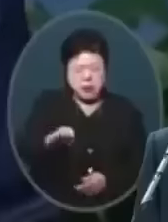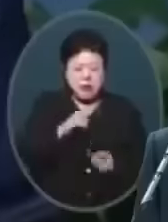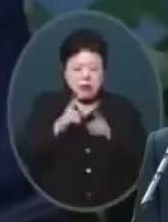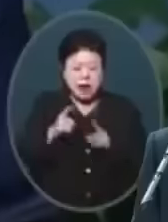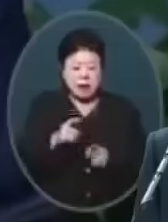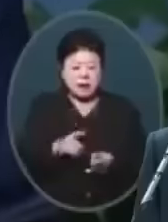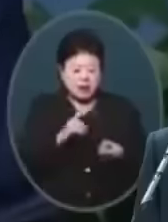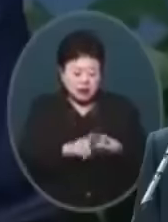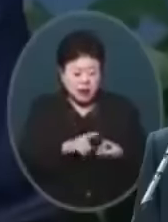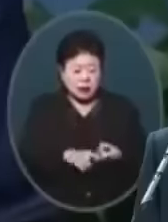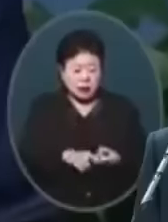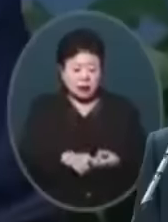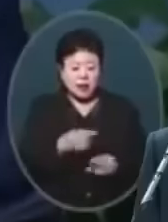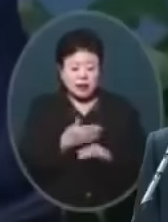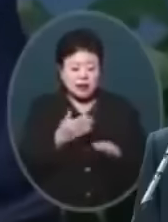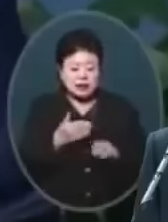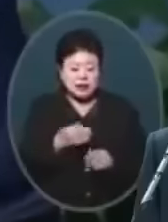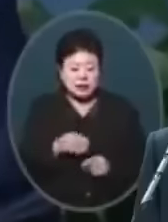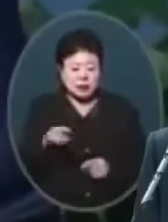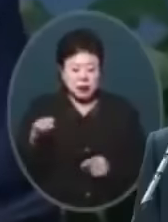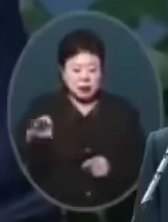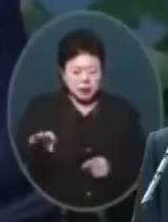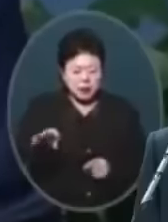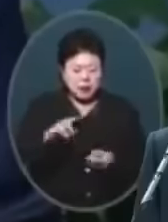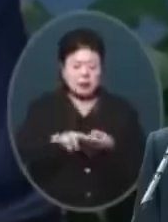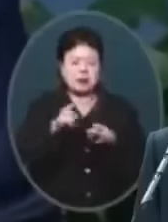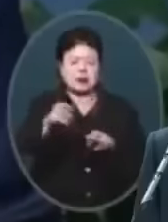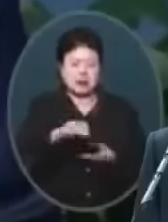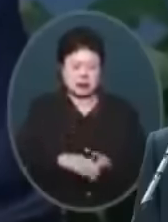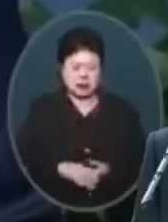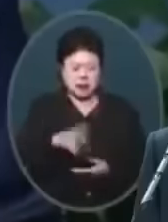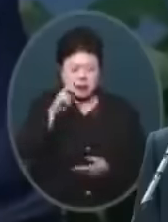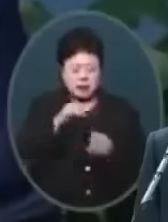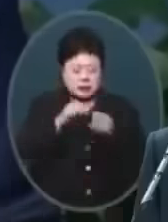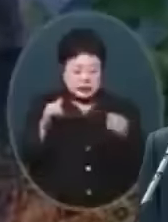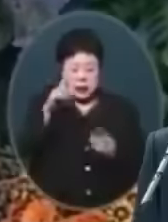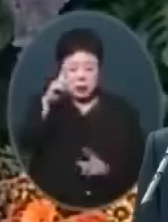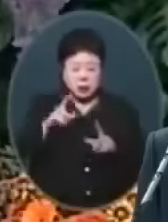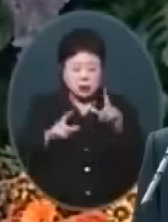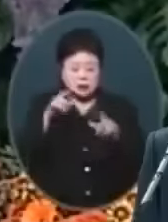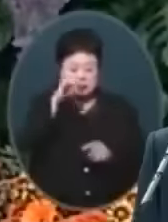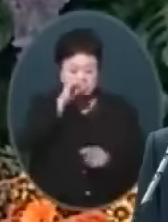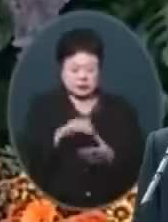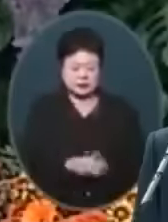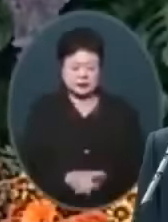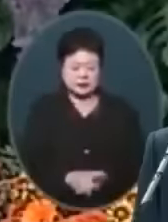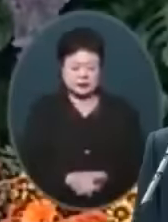무슨 힘이 있겠습니까? 그는 미워하는 자화상을 가지고 있고